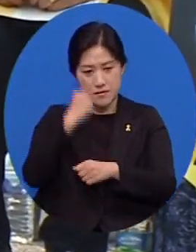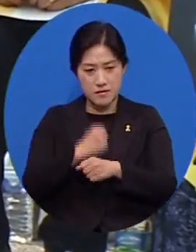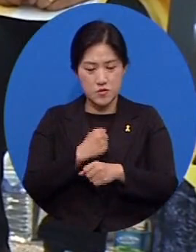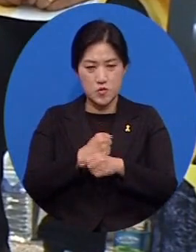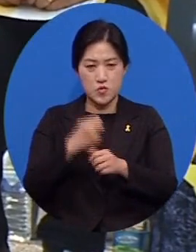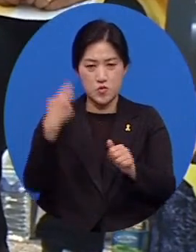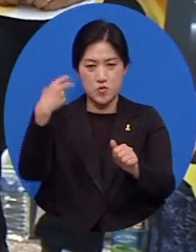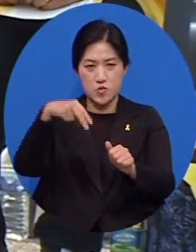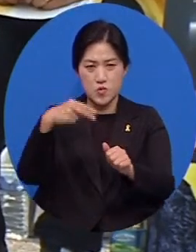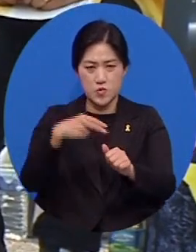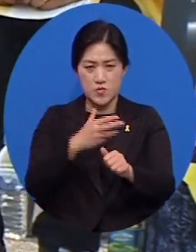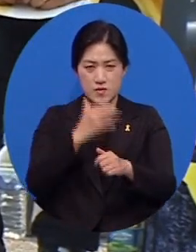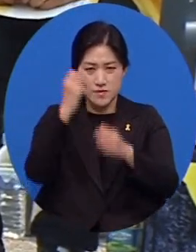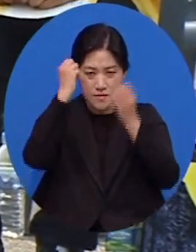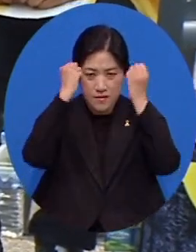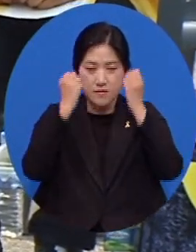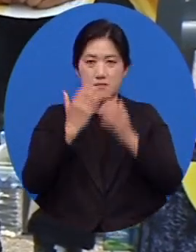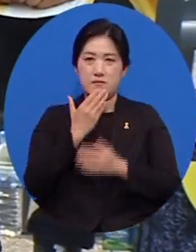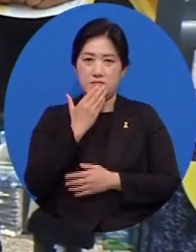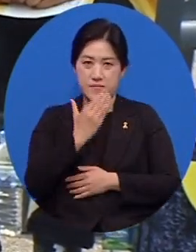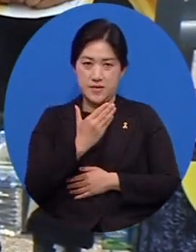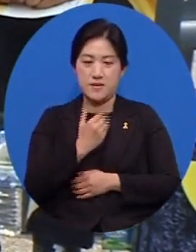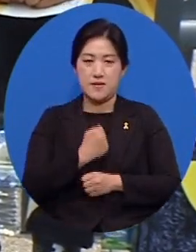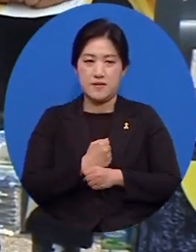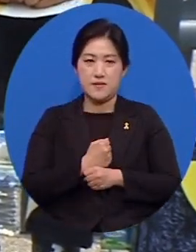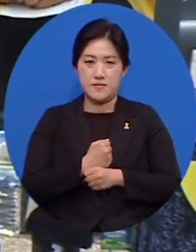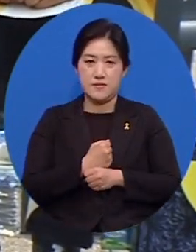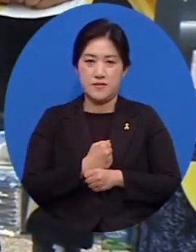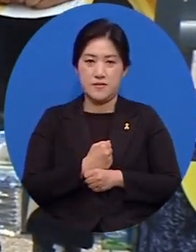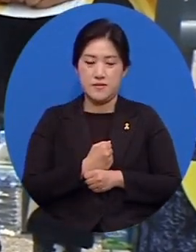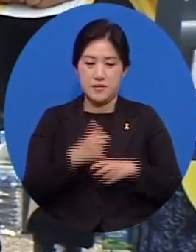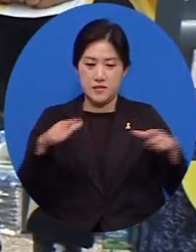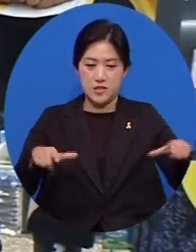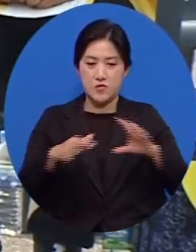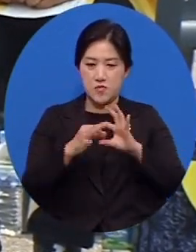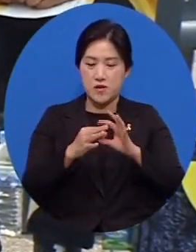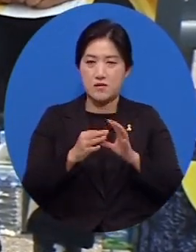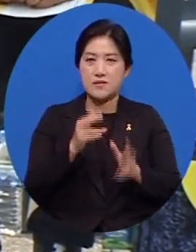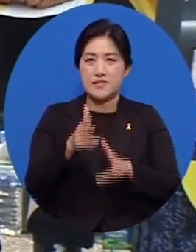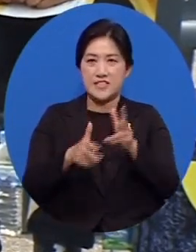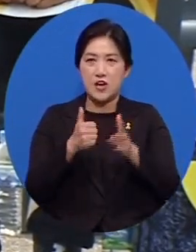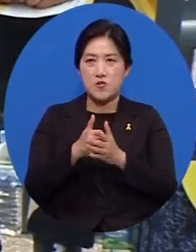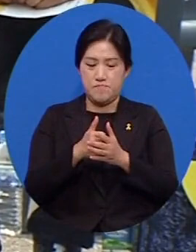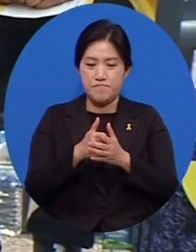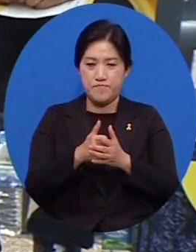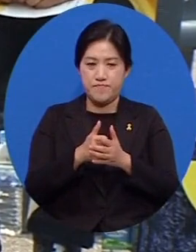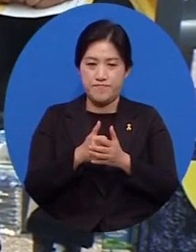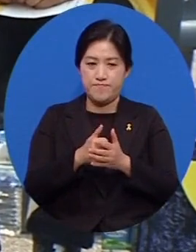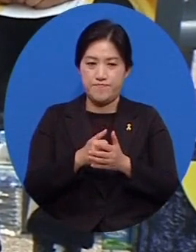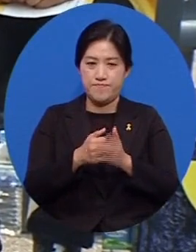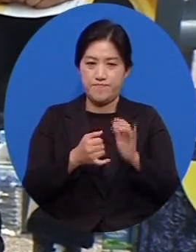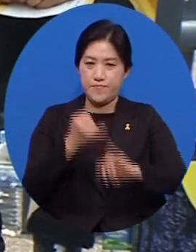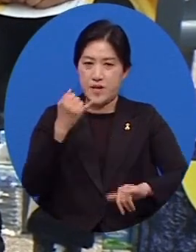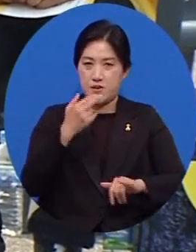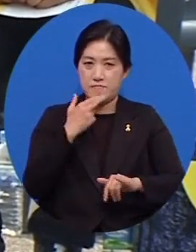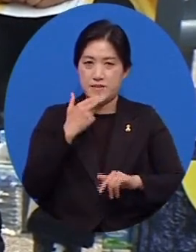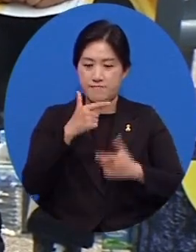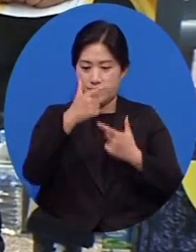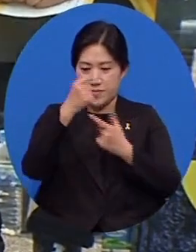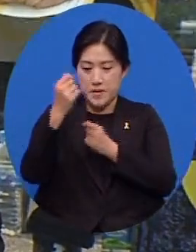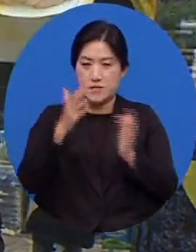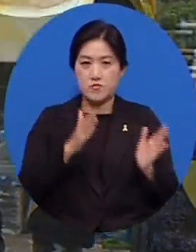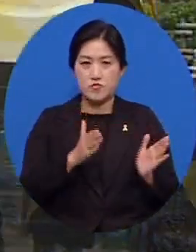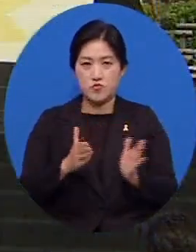교훈으로 삼을 여러 지역발전 사업도 차질 없이 준비 중에 있습니다.